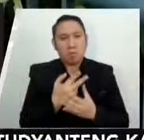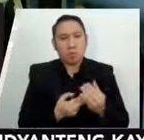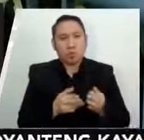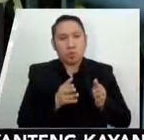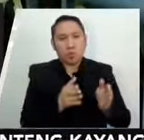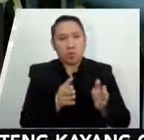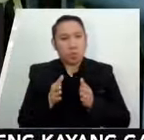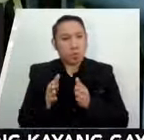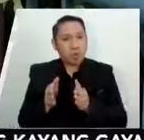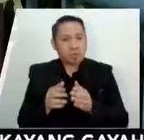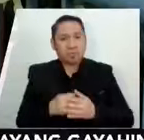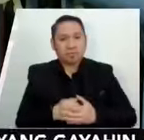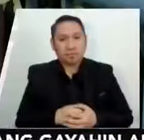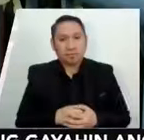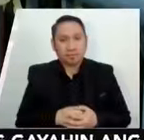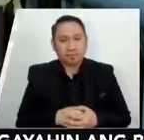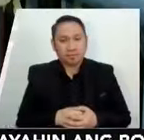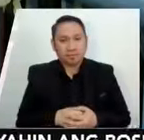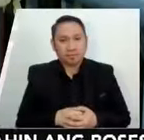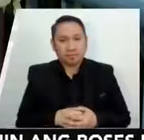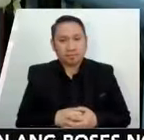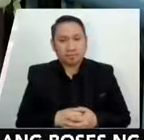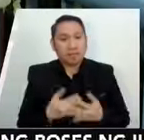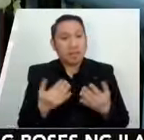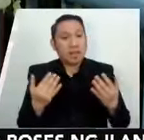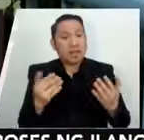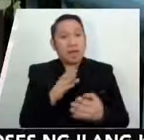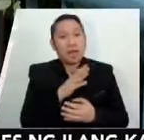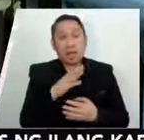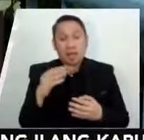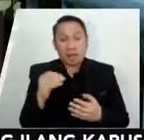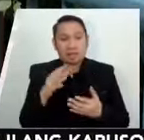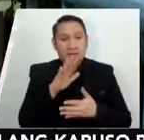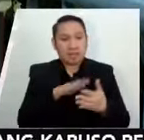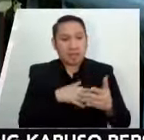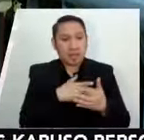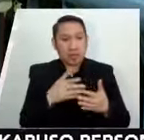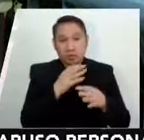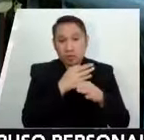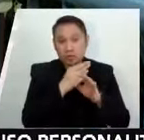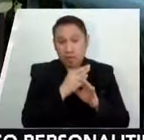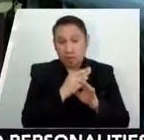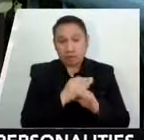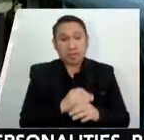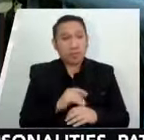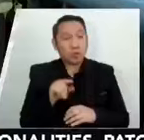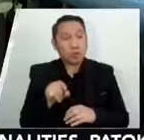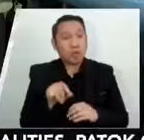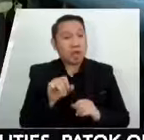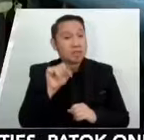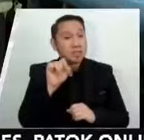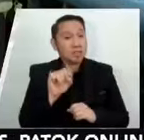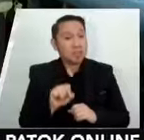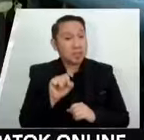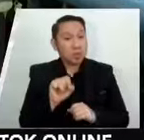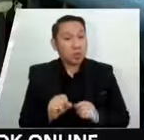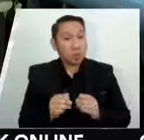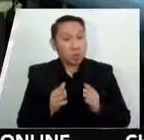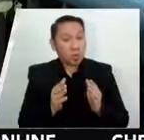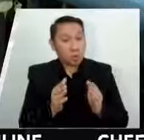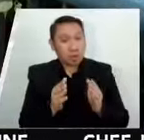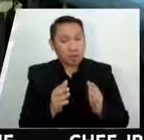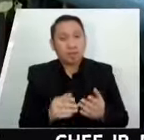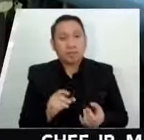ng Valenzuela. At magkakaroon din ng scheduled maintenance sa southbound areas ng San Simon at San Fernando. Yan